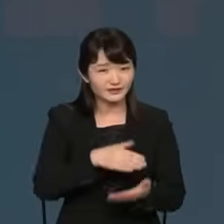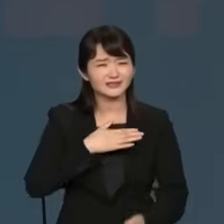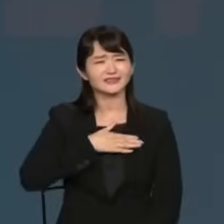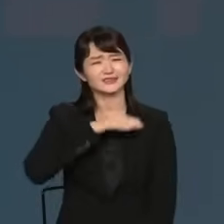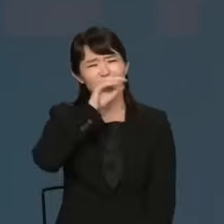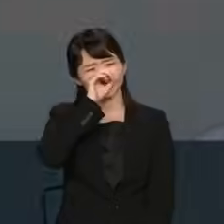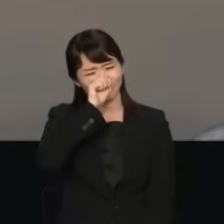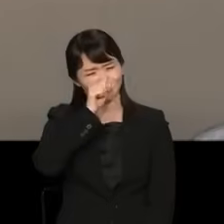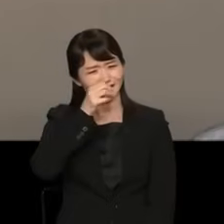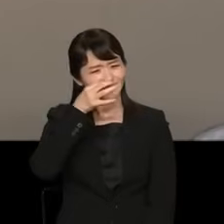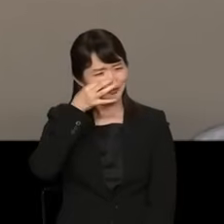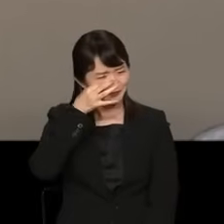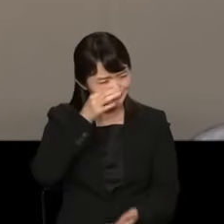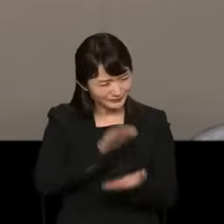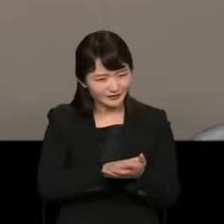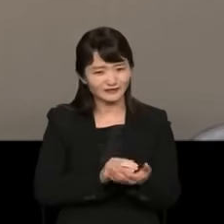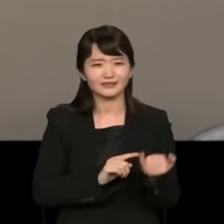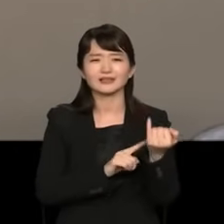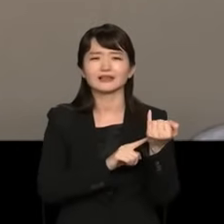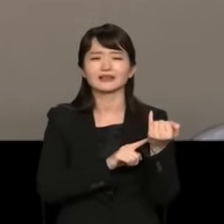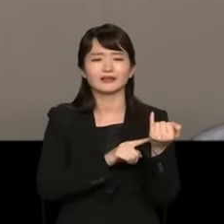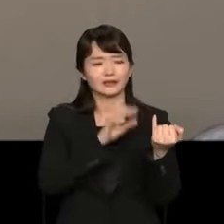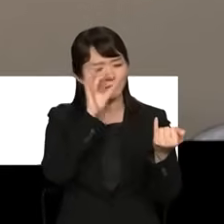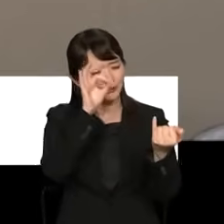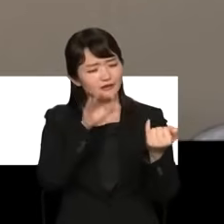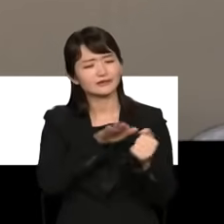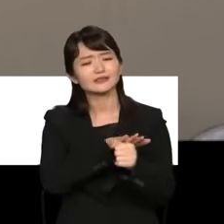봤어요. 너무 사랑스러웠어요.